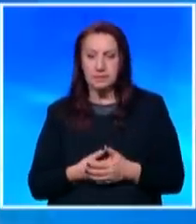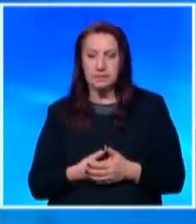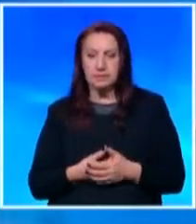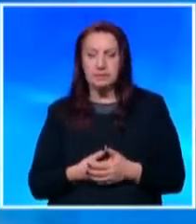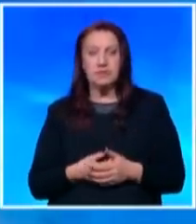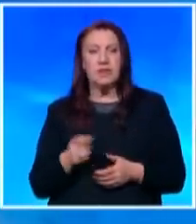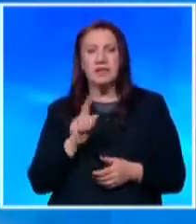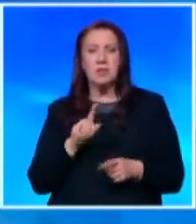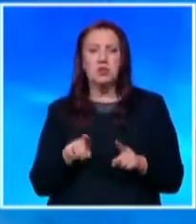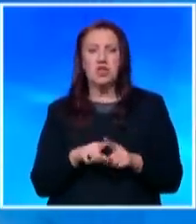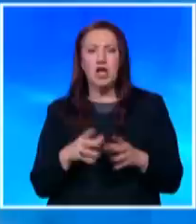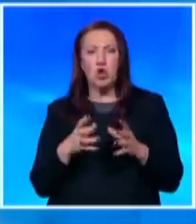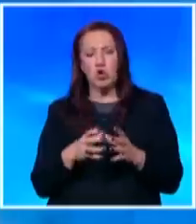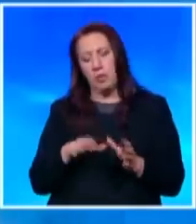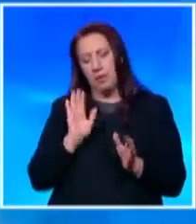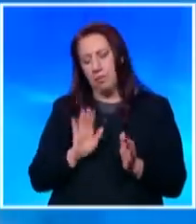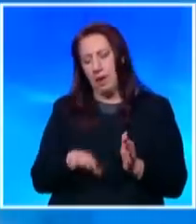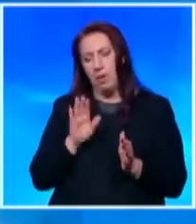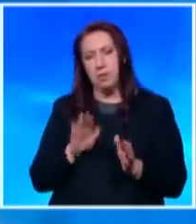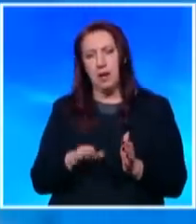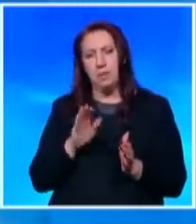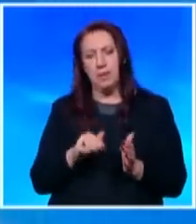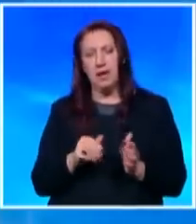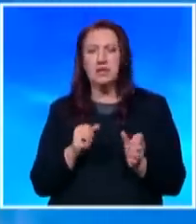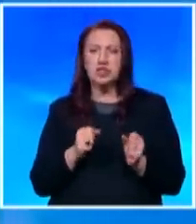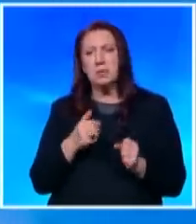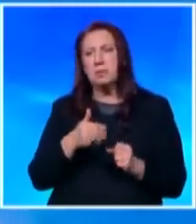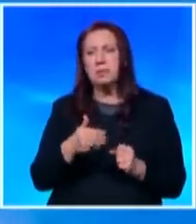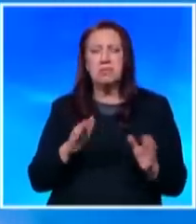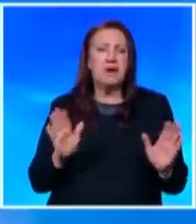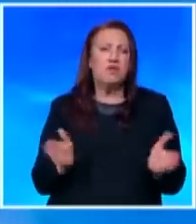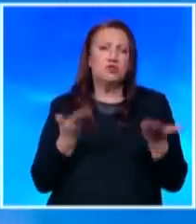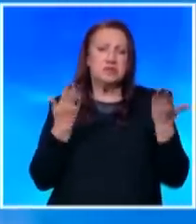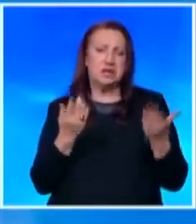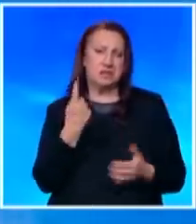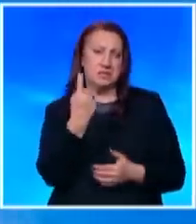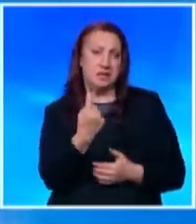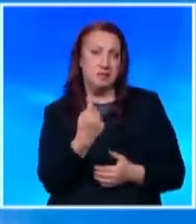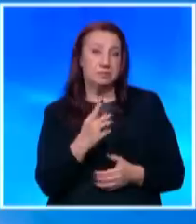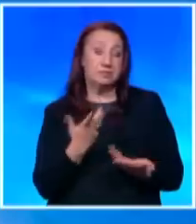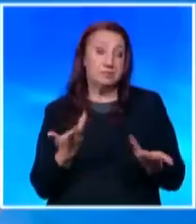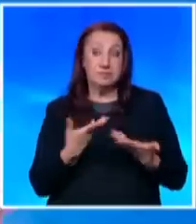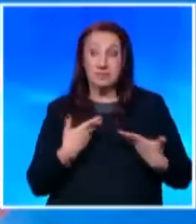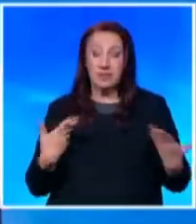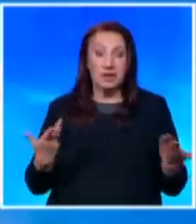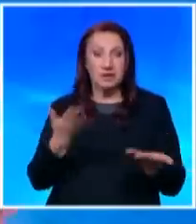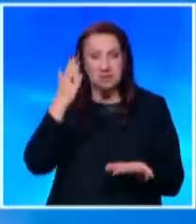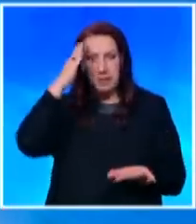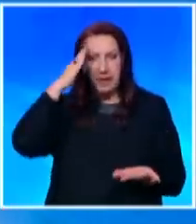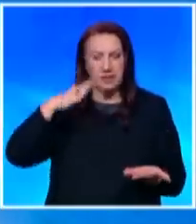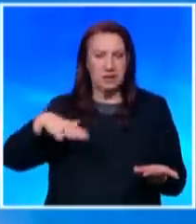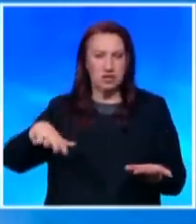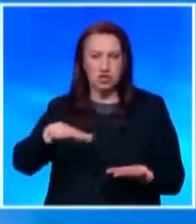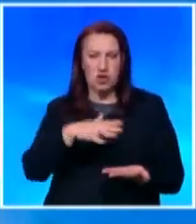тупка топката и да чакаме нещата да се случат от само себе си. Все пак ние сме държава. Ние сме държава, която има огромни